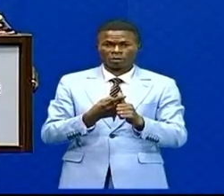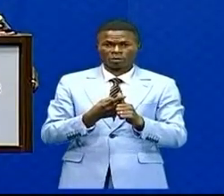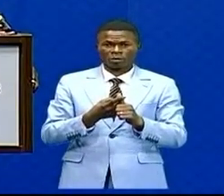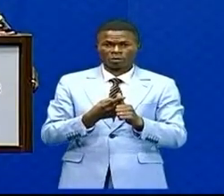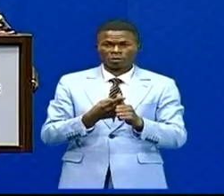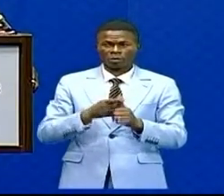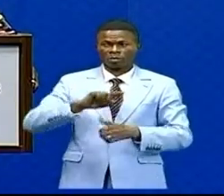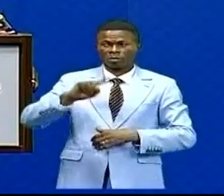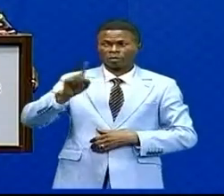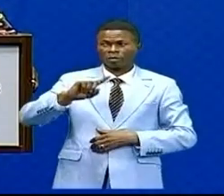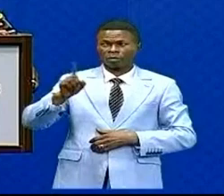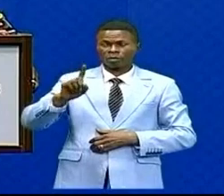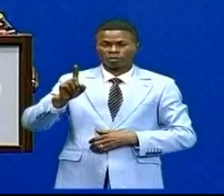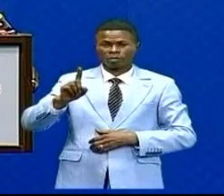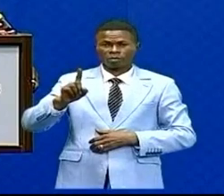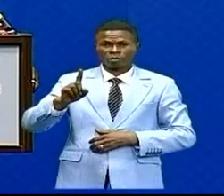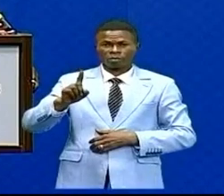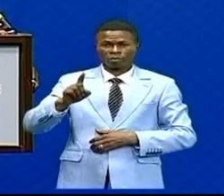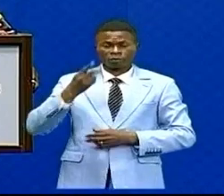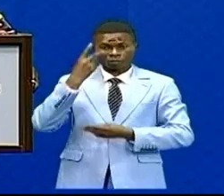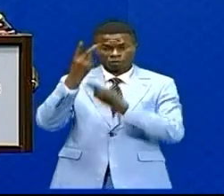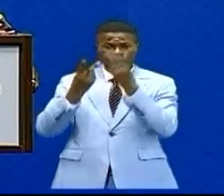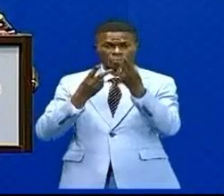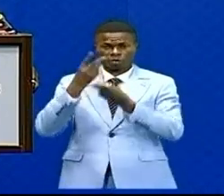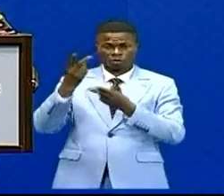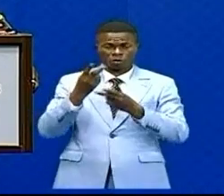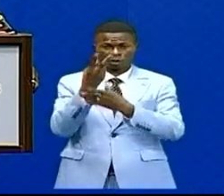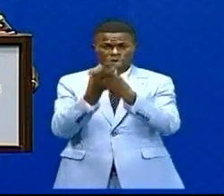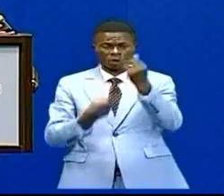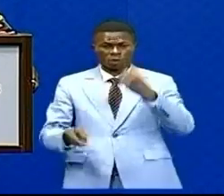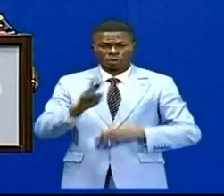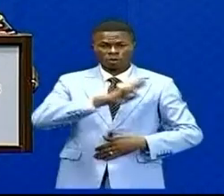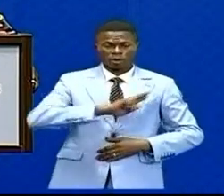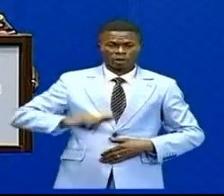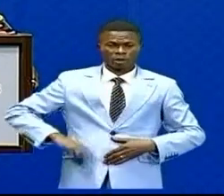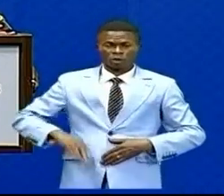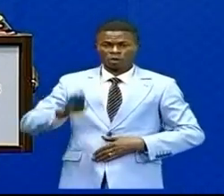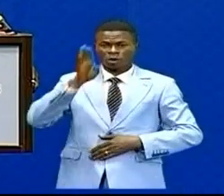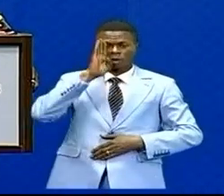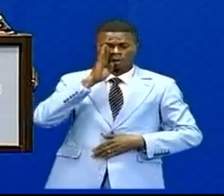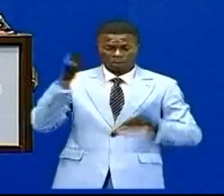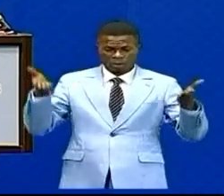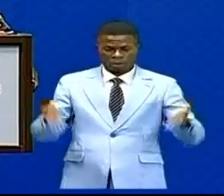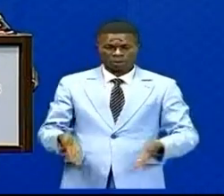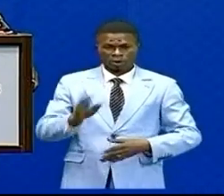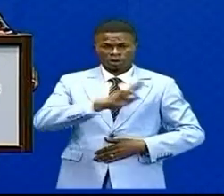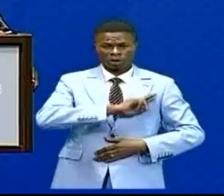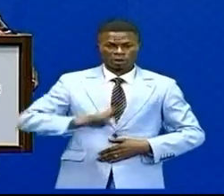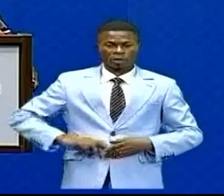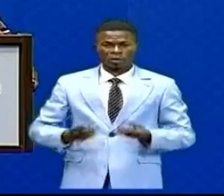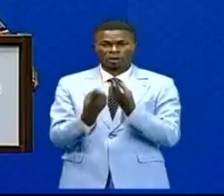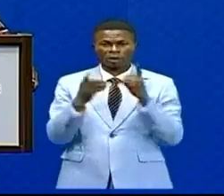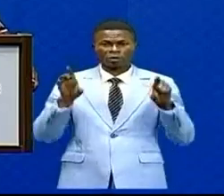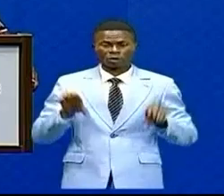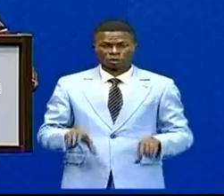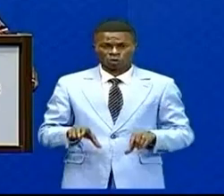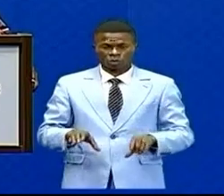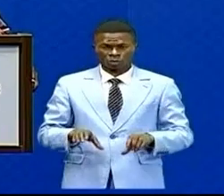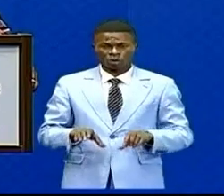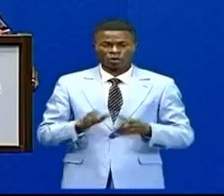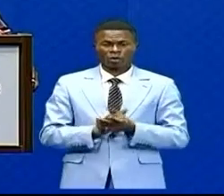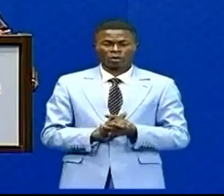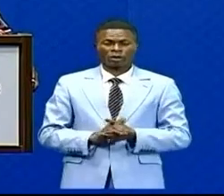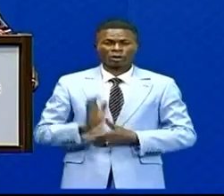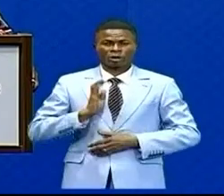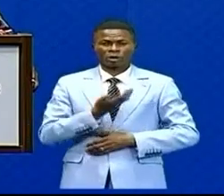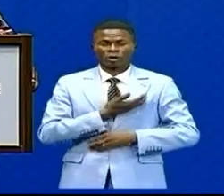1. De la visite des couples royaux belges en République démocratique du Congo. Le